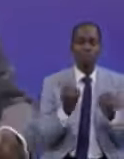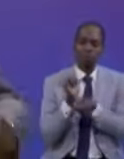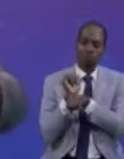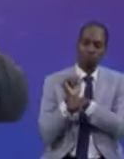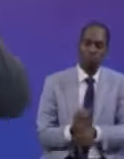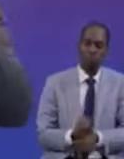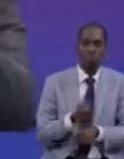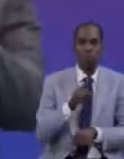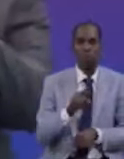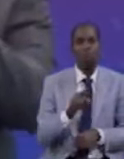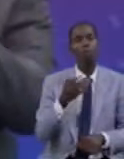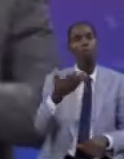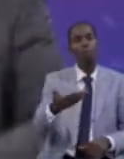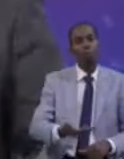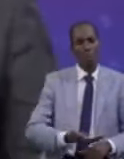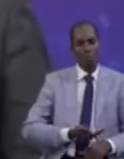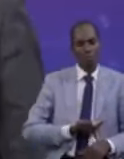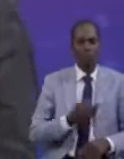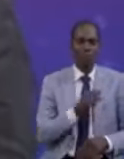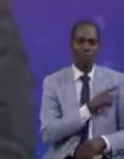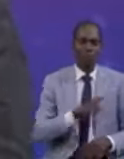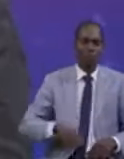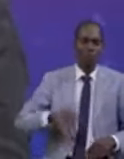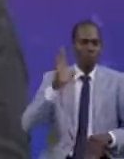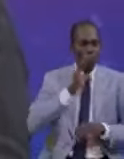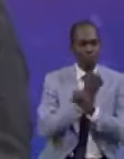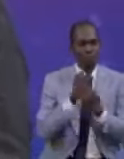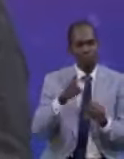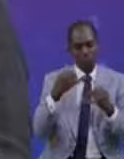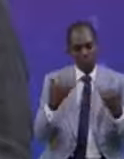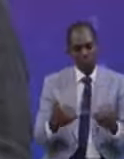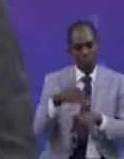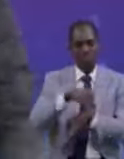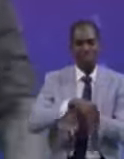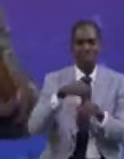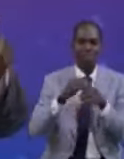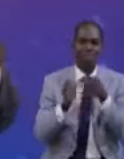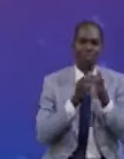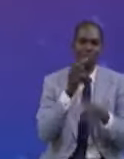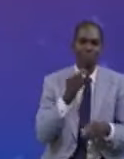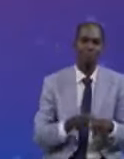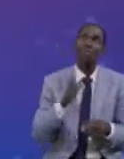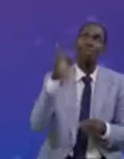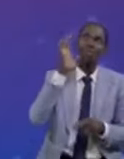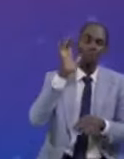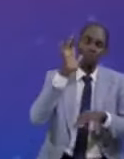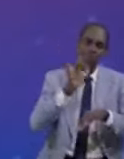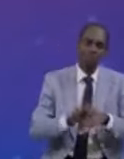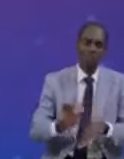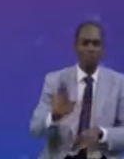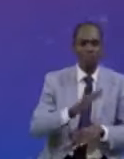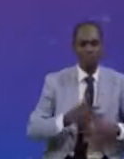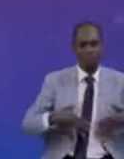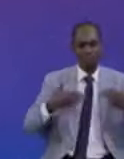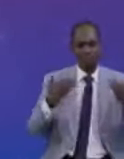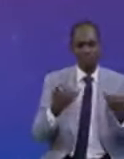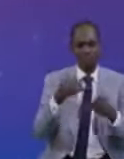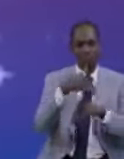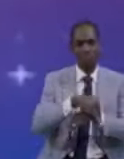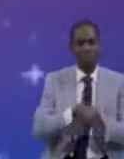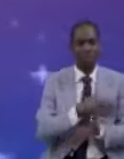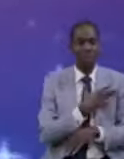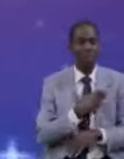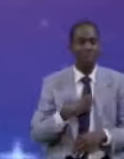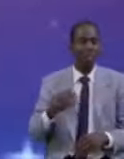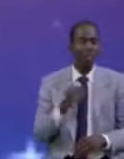bienvenu parce que le Seigneur va te sauver ce soir il va toucher ta vie ce soir et le Seigneur dans Sa puissance dans